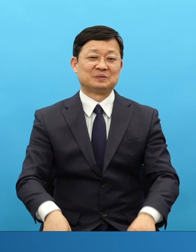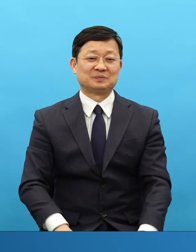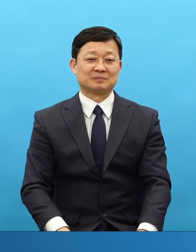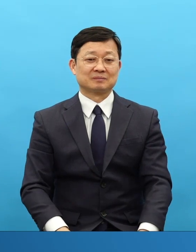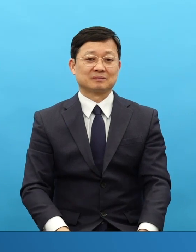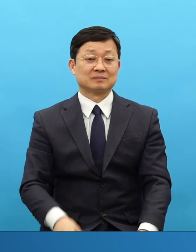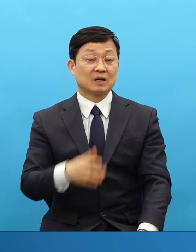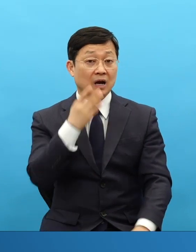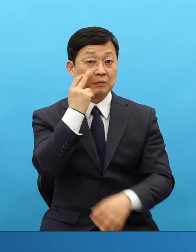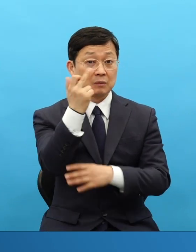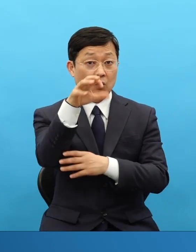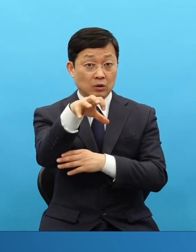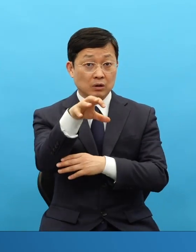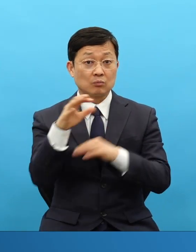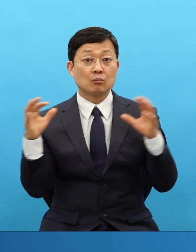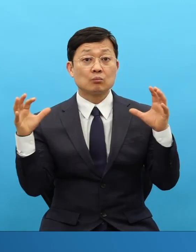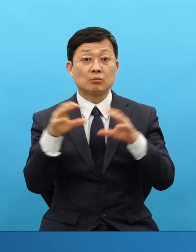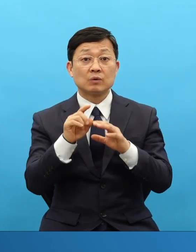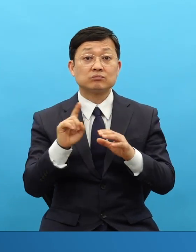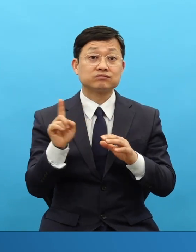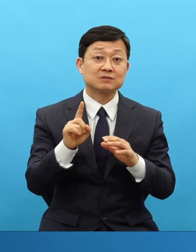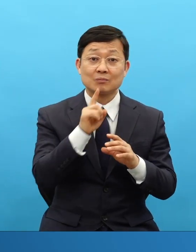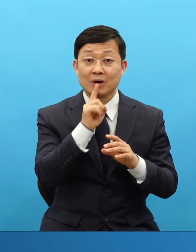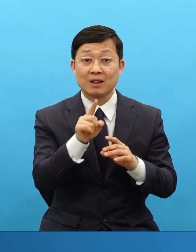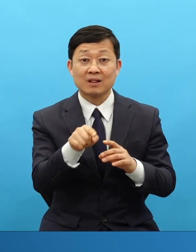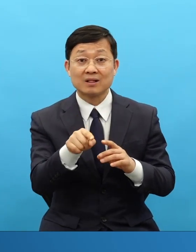감나문에는 쉽게 말하면 뭘 얘기했습니다